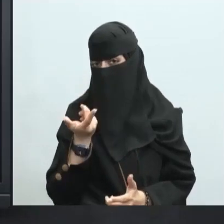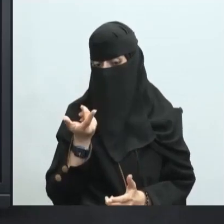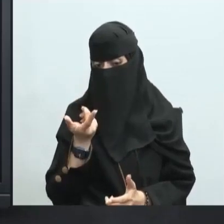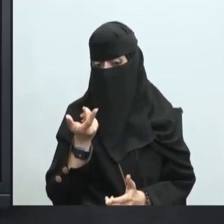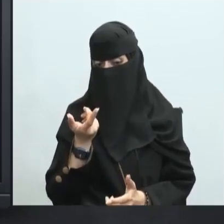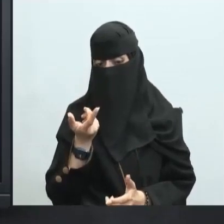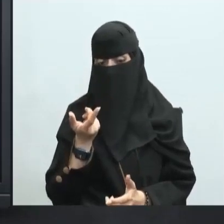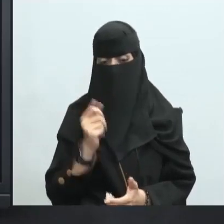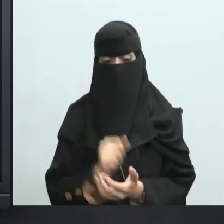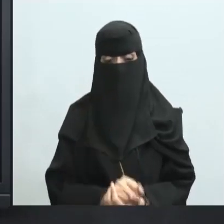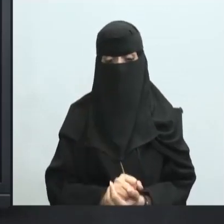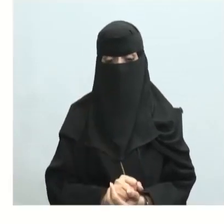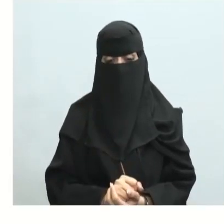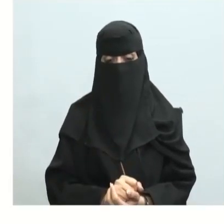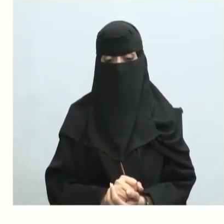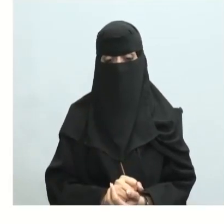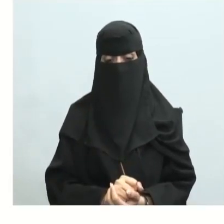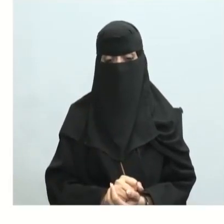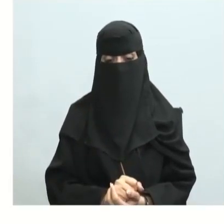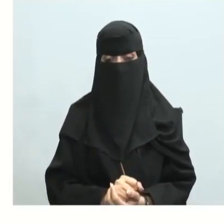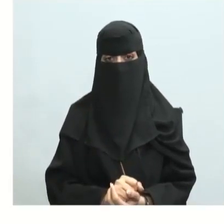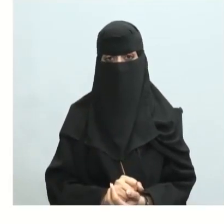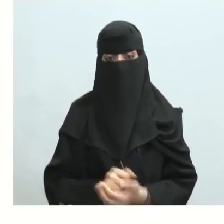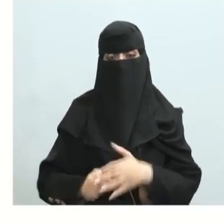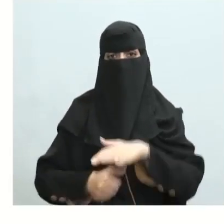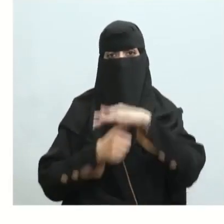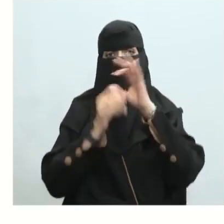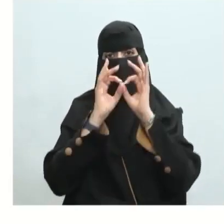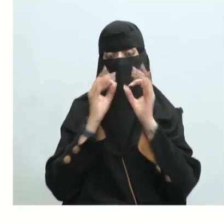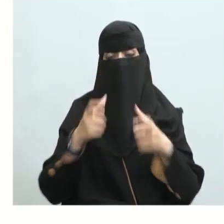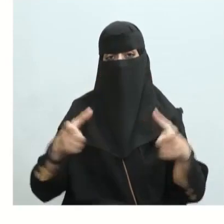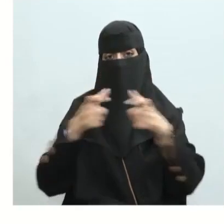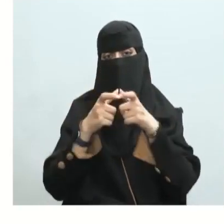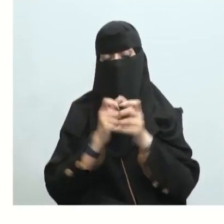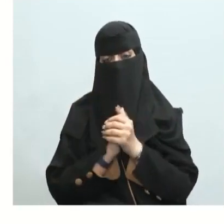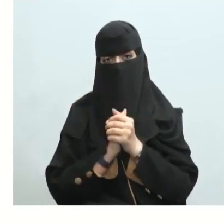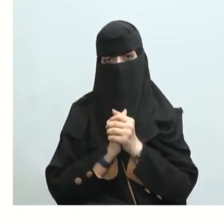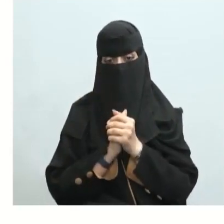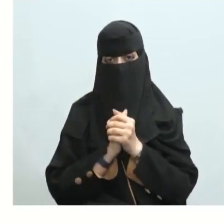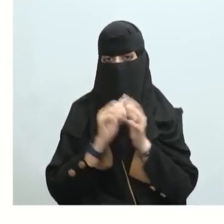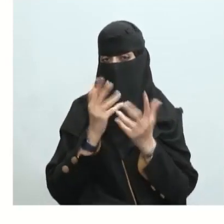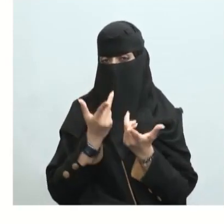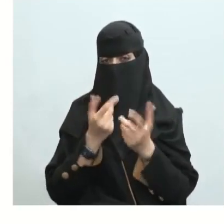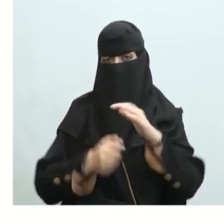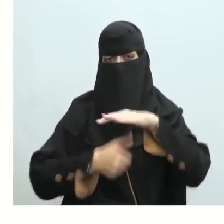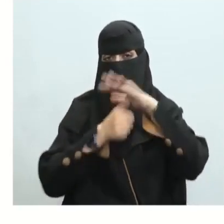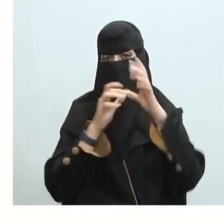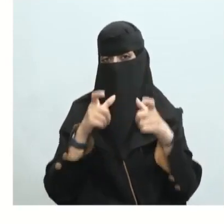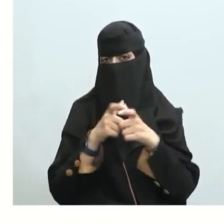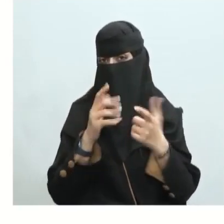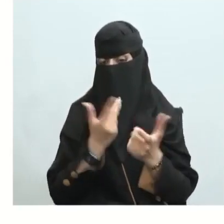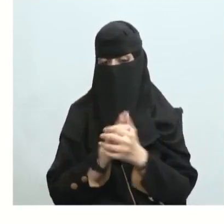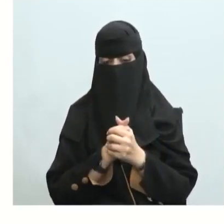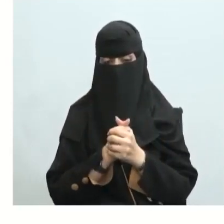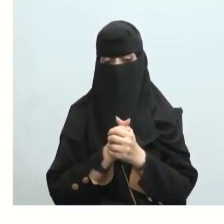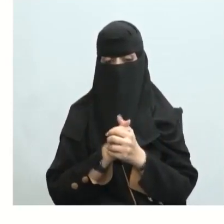من هنا المقصود به رئيس الاجتماع المقصود به رئيس الاجتماع من اراد الاجتماع